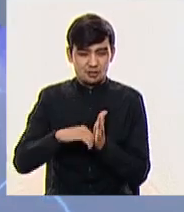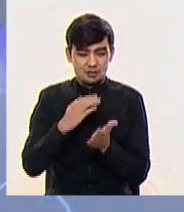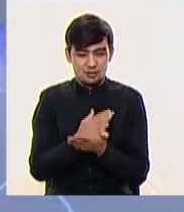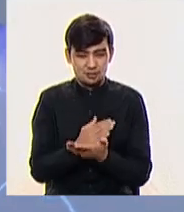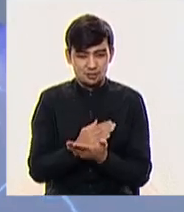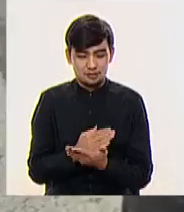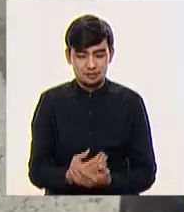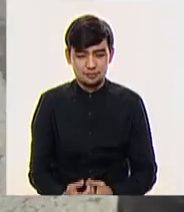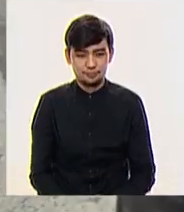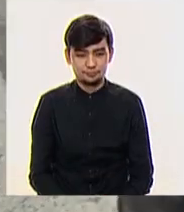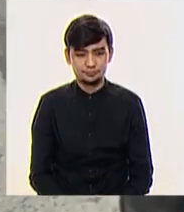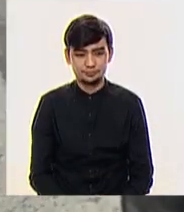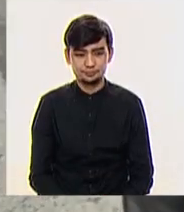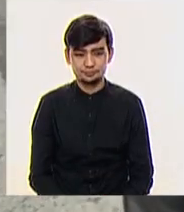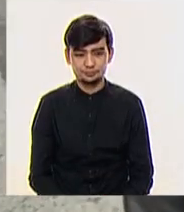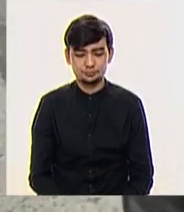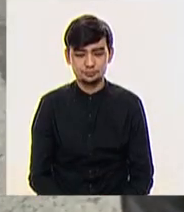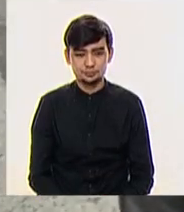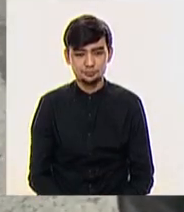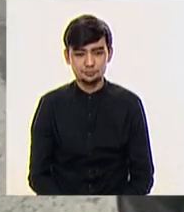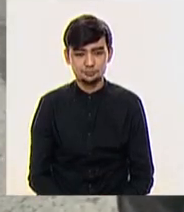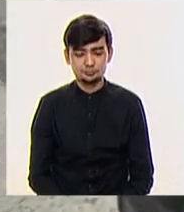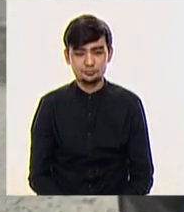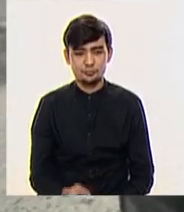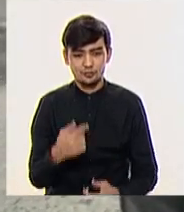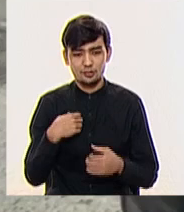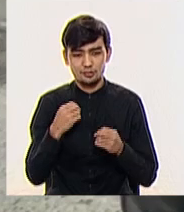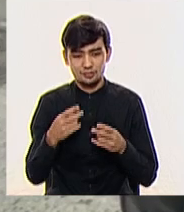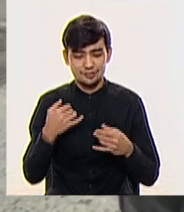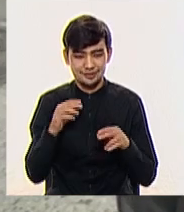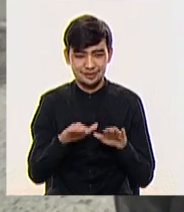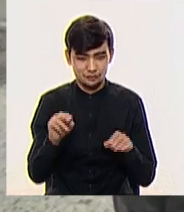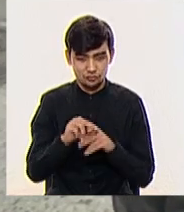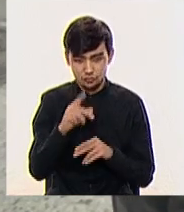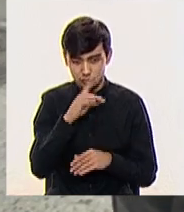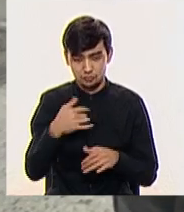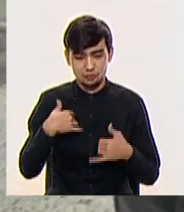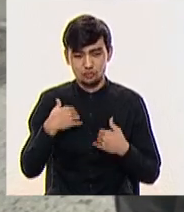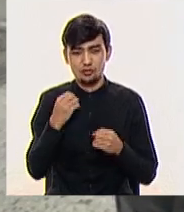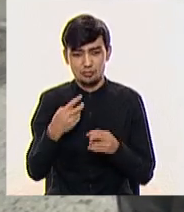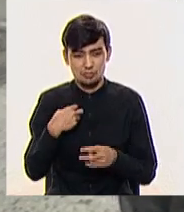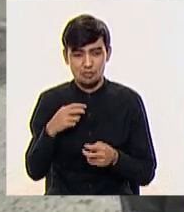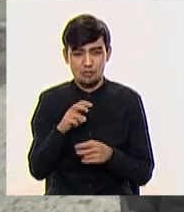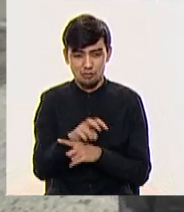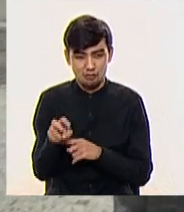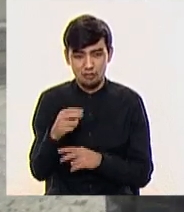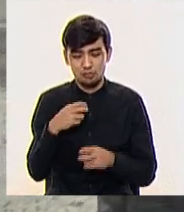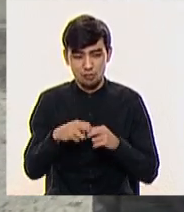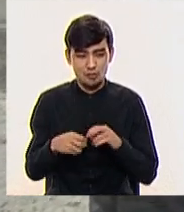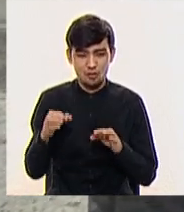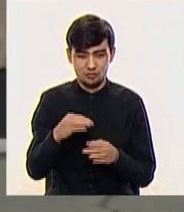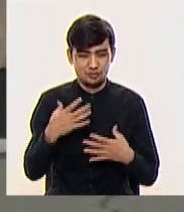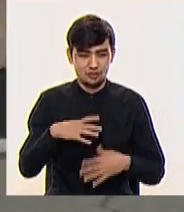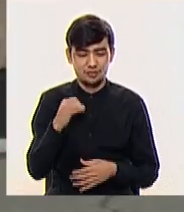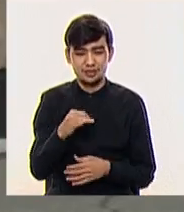айтады. Біз сабақ бермейміз бе, балаға тәрбие бермейміз бе? Біз қай уақытта мына мен жүреміз? Бұл Атырау облысы